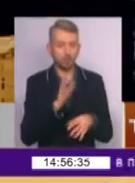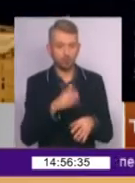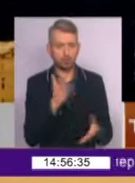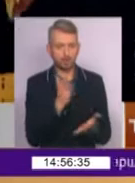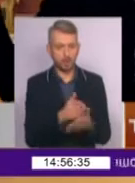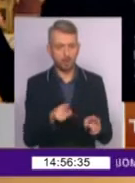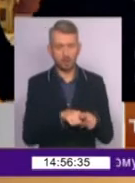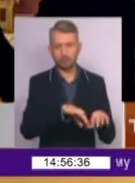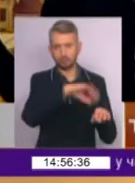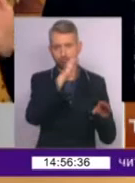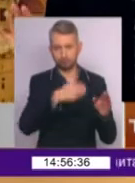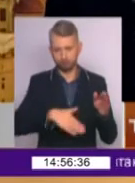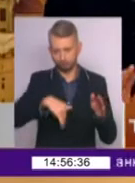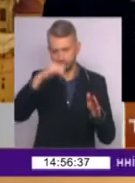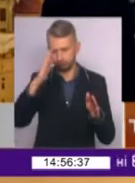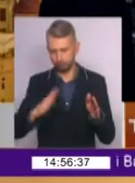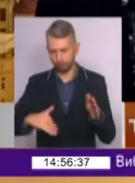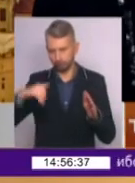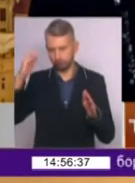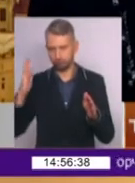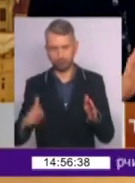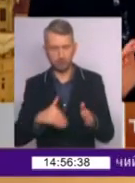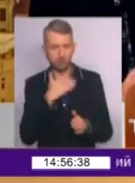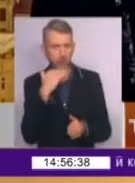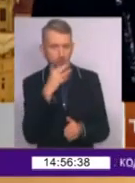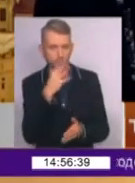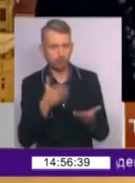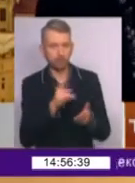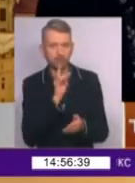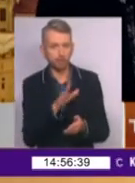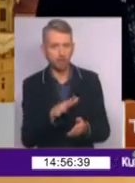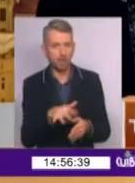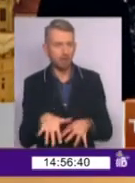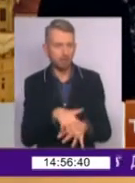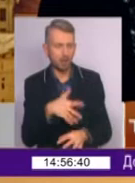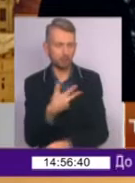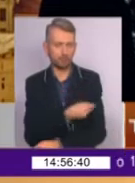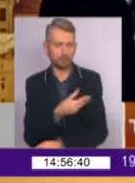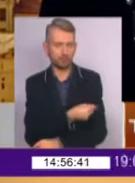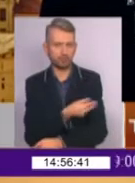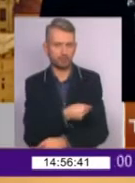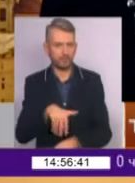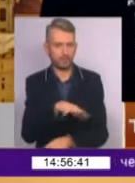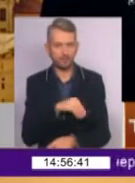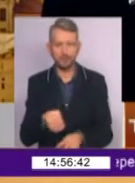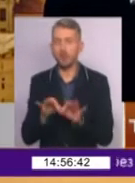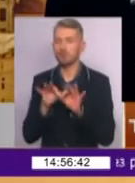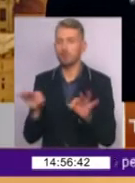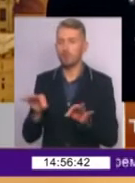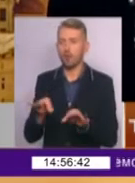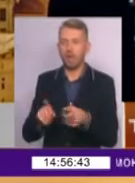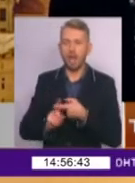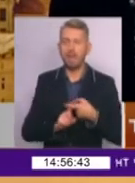такий перебіг багато років, якщо не буде проводитися імунопрофілактика. Чудово. Отже, епідемії